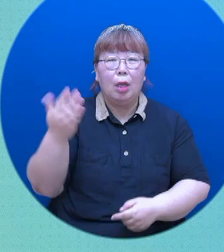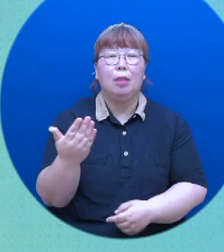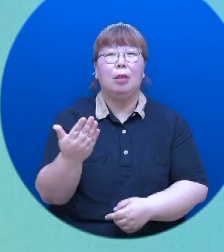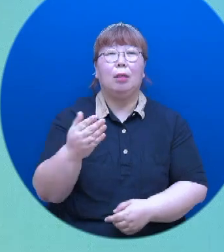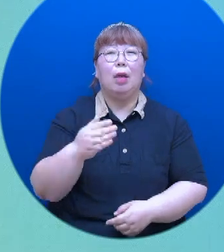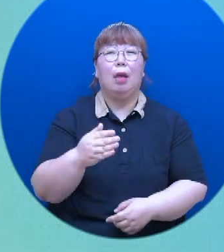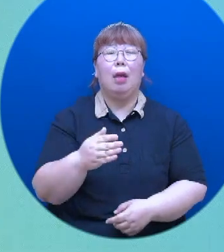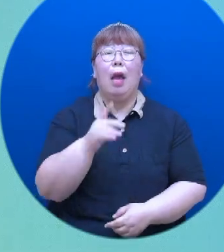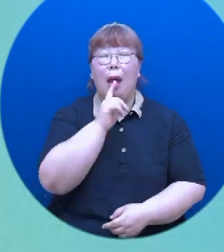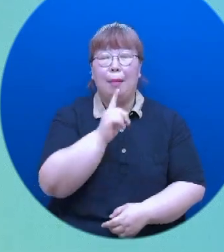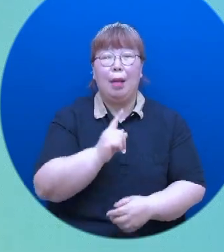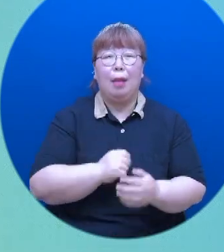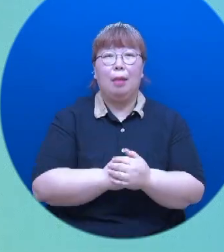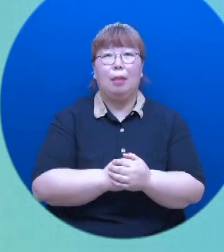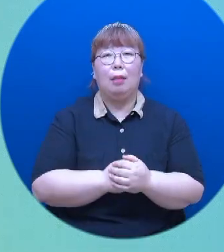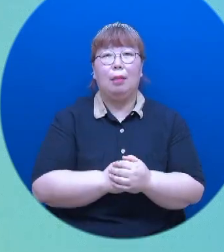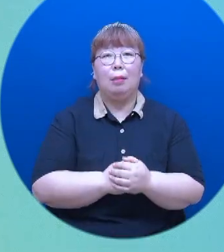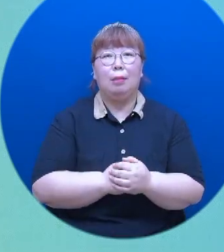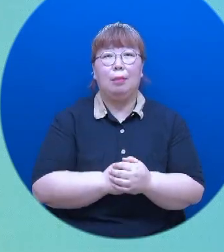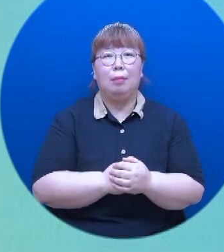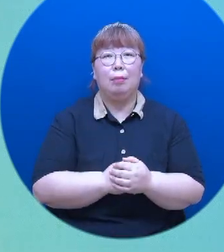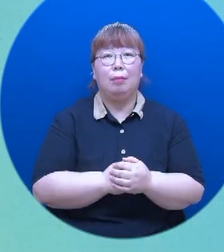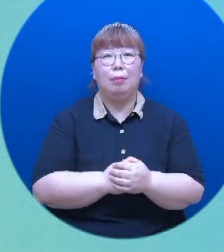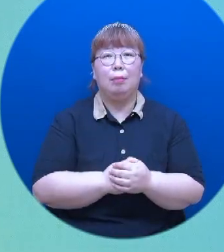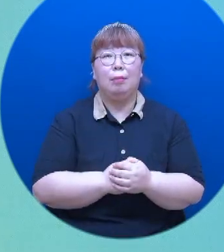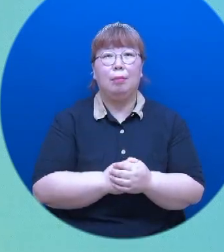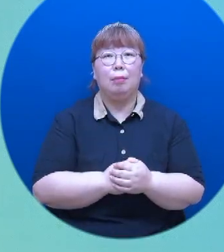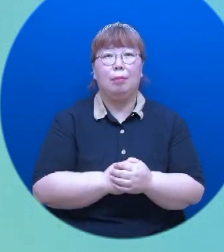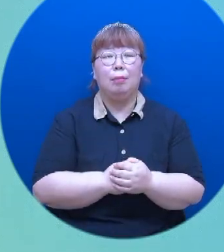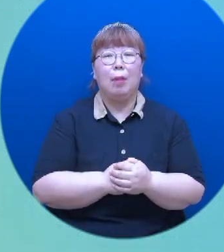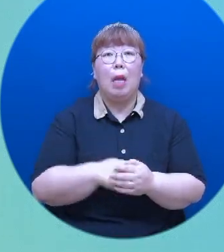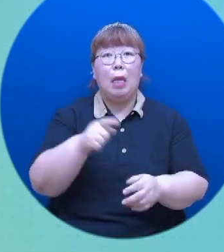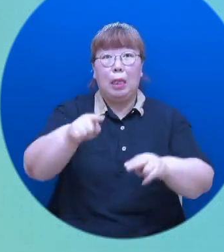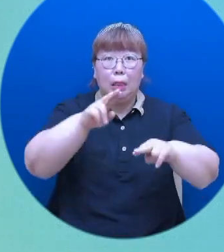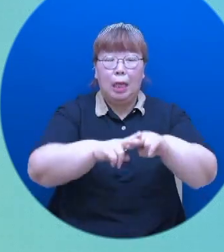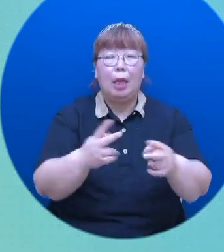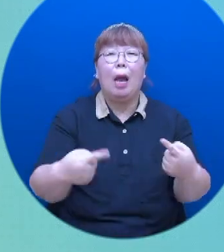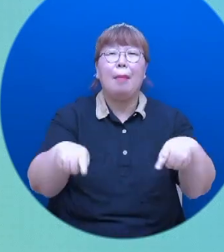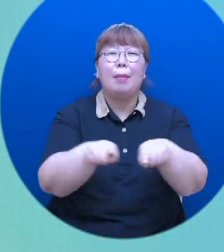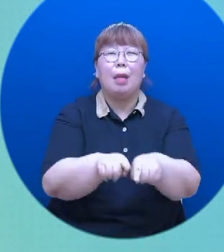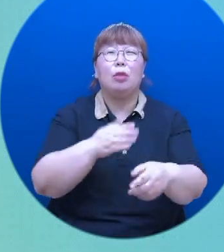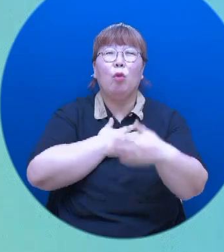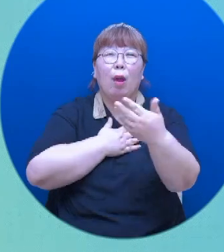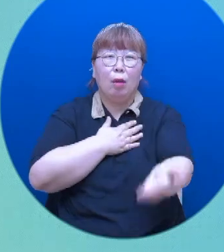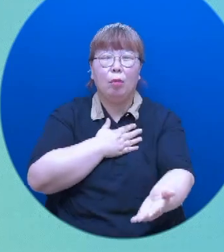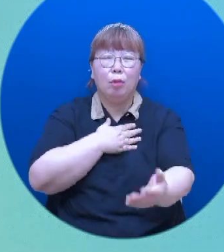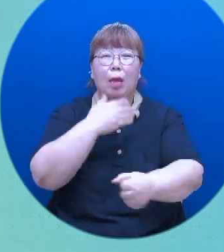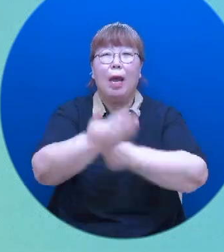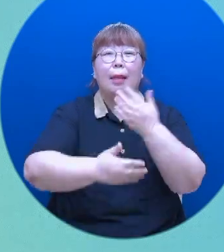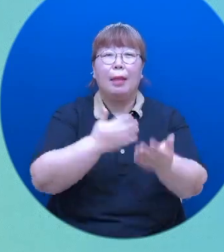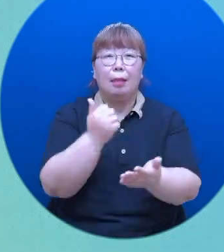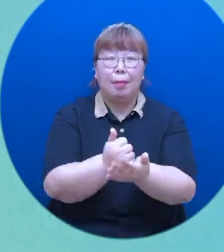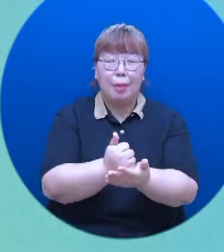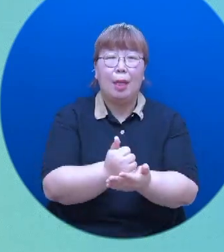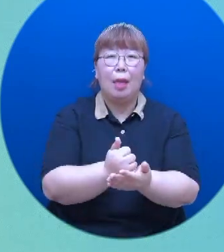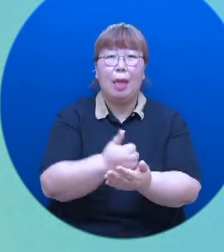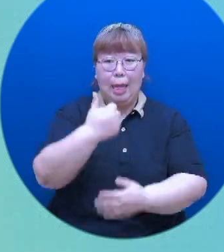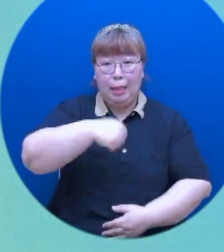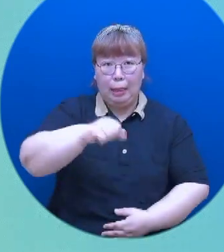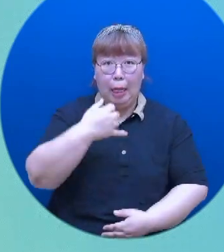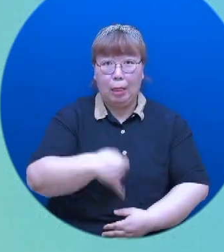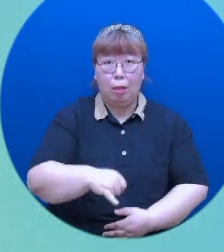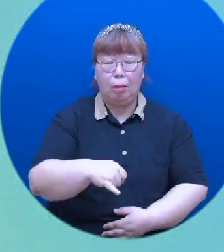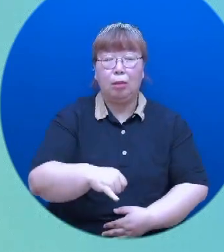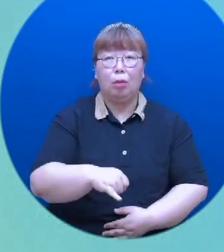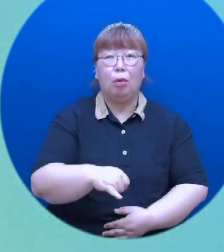우리에게 이렇게 말씀하십니다. 이 자리에 함께하고 있는 저와 여러분, 하나님은 하나님의 자녀들로